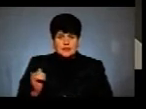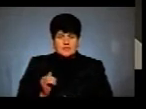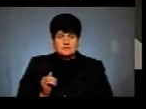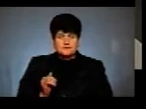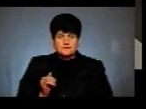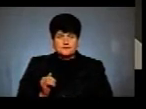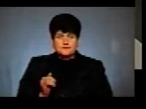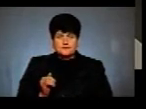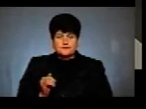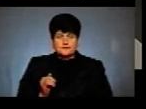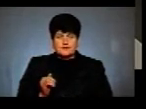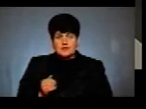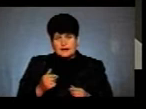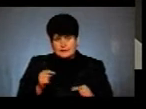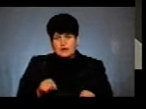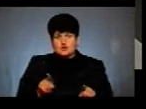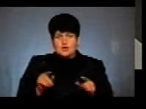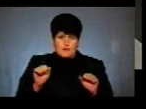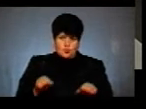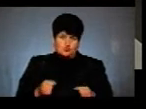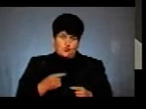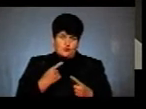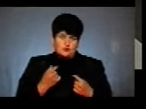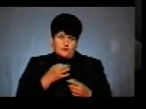те, що я можу відповідати сьогодні за